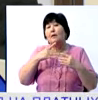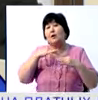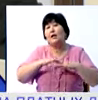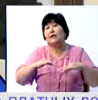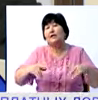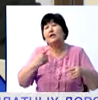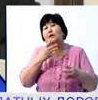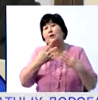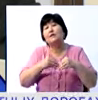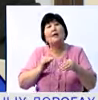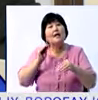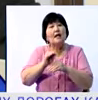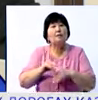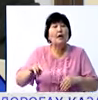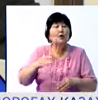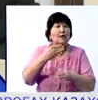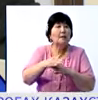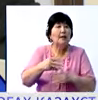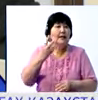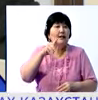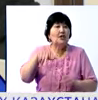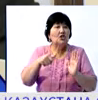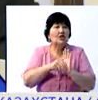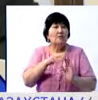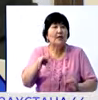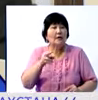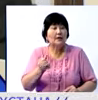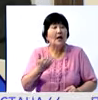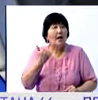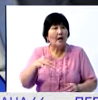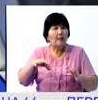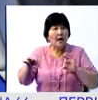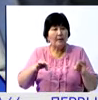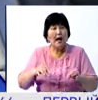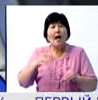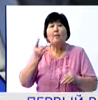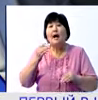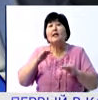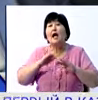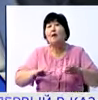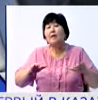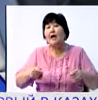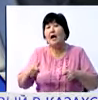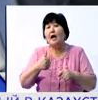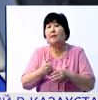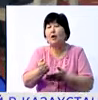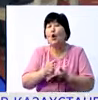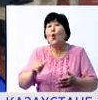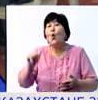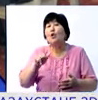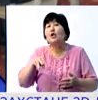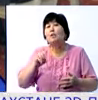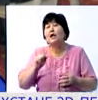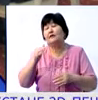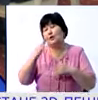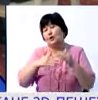семей дополнительно республика выделила 3,6 миллиарда тенге. В рамках проекта «Баламекен» Акимат совместно с фондом Утимуратова строят